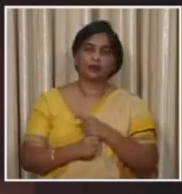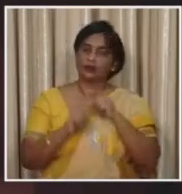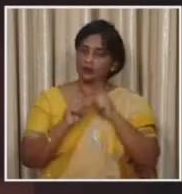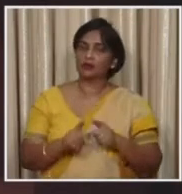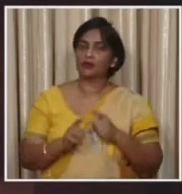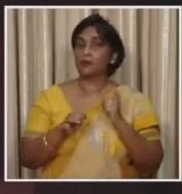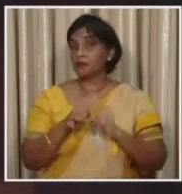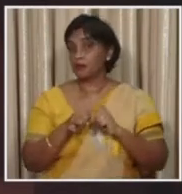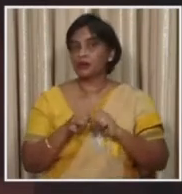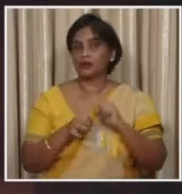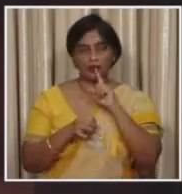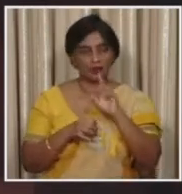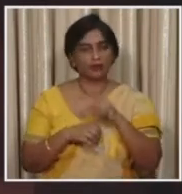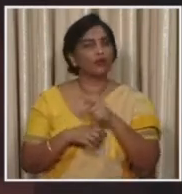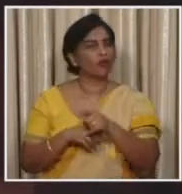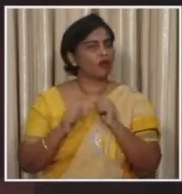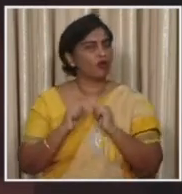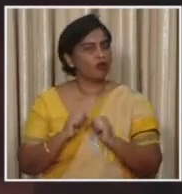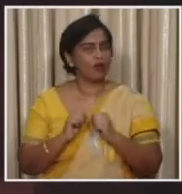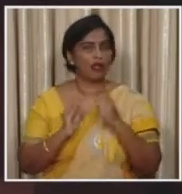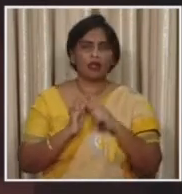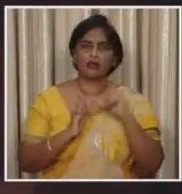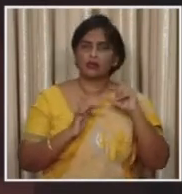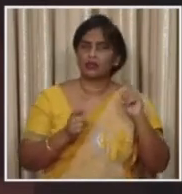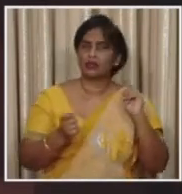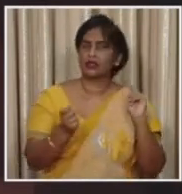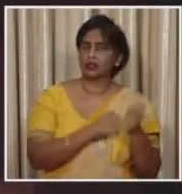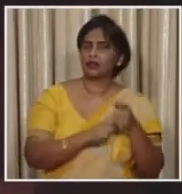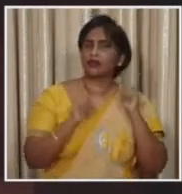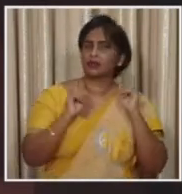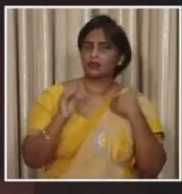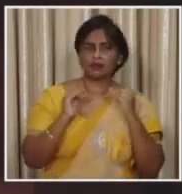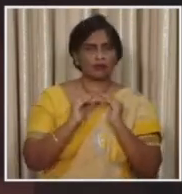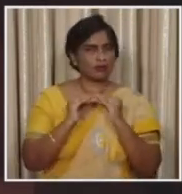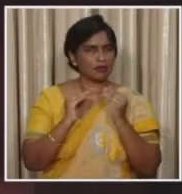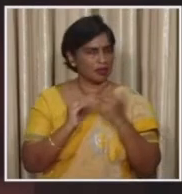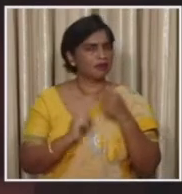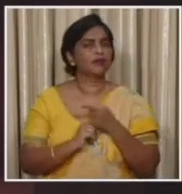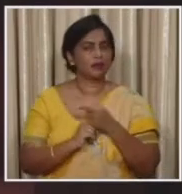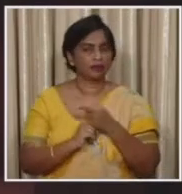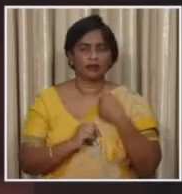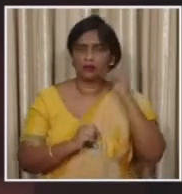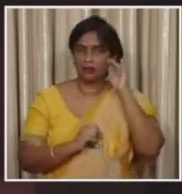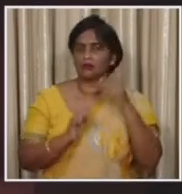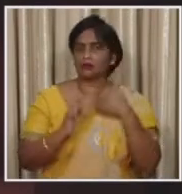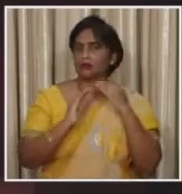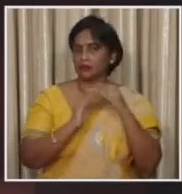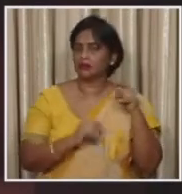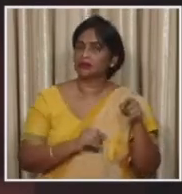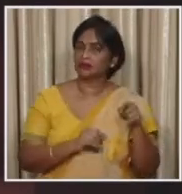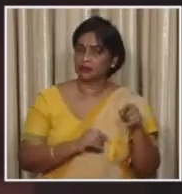අපි ප්‍රශ්න කරන්නට ඕන කොහොමද මේ ICC එක මේ ක්‍රිකට් ක්‍රීඩාවට නුසුදුසු පිචස්, අපිට ආරංචියේ පිචස්